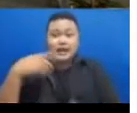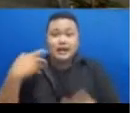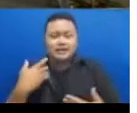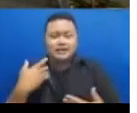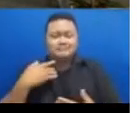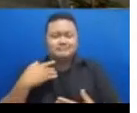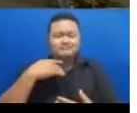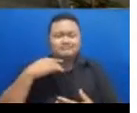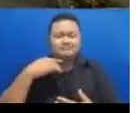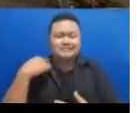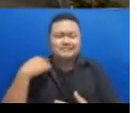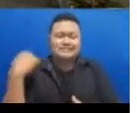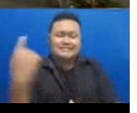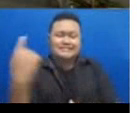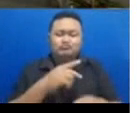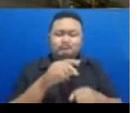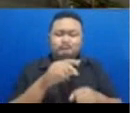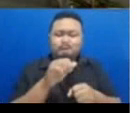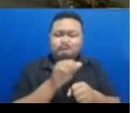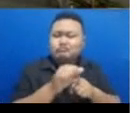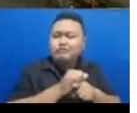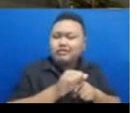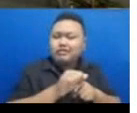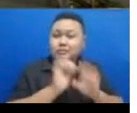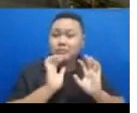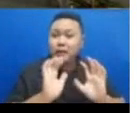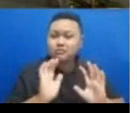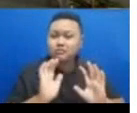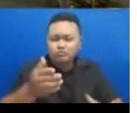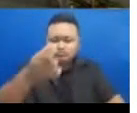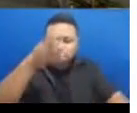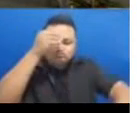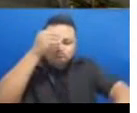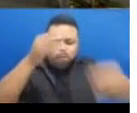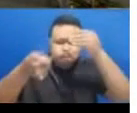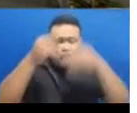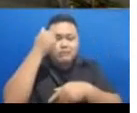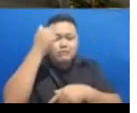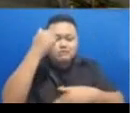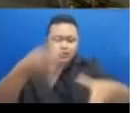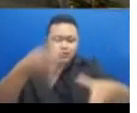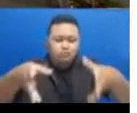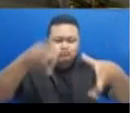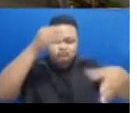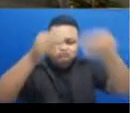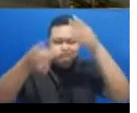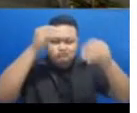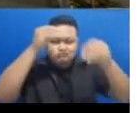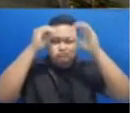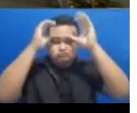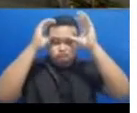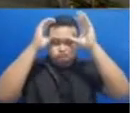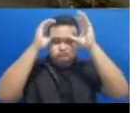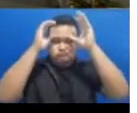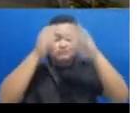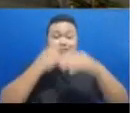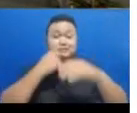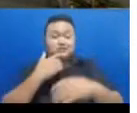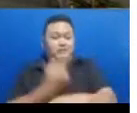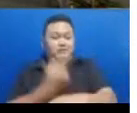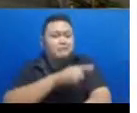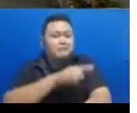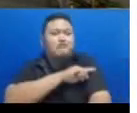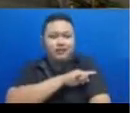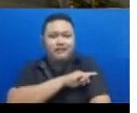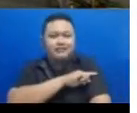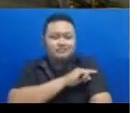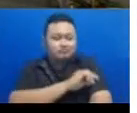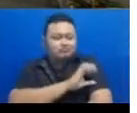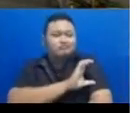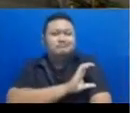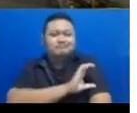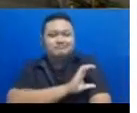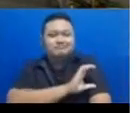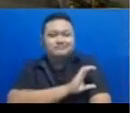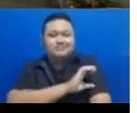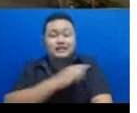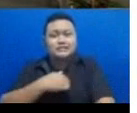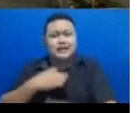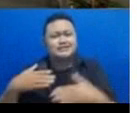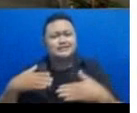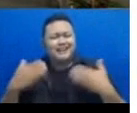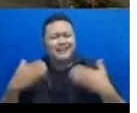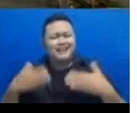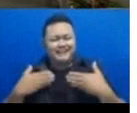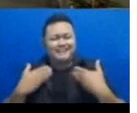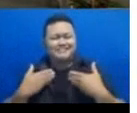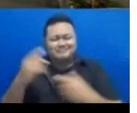terkait dengan kemampuan non teknis alias soft skill. Dan saya senang sekali dan merasa terhormat sekali pada siang hari ini. Nama